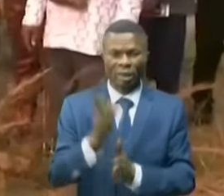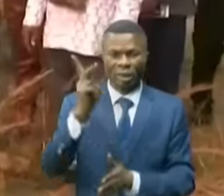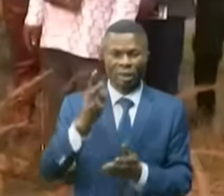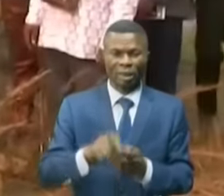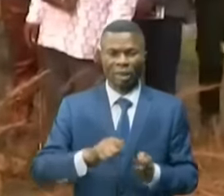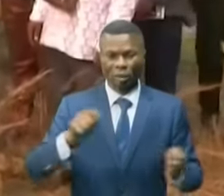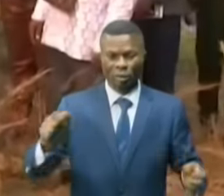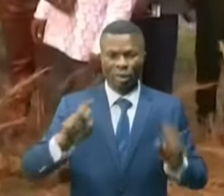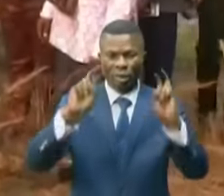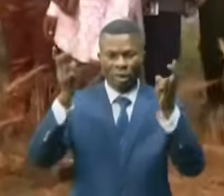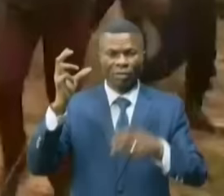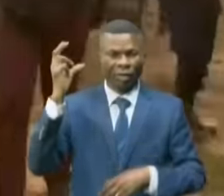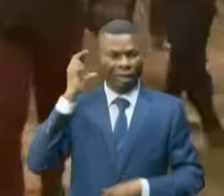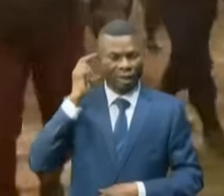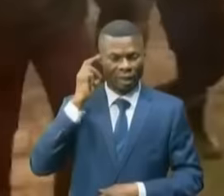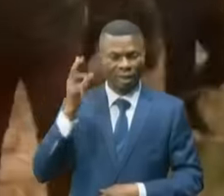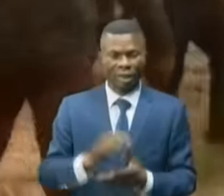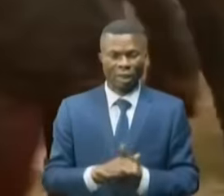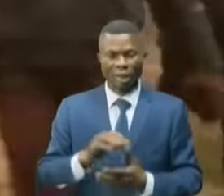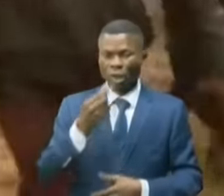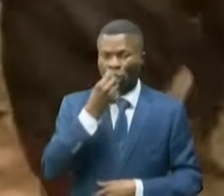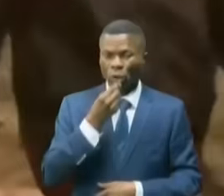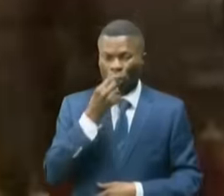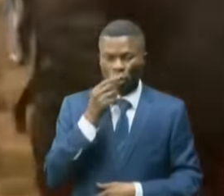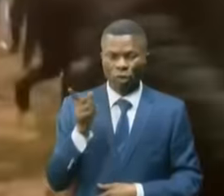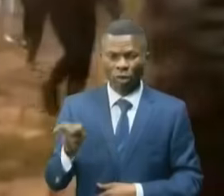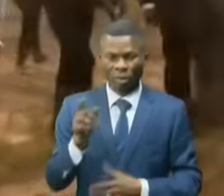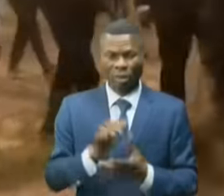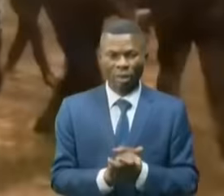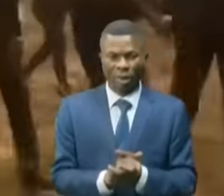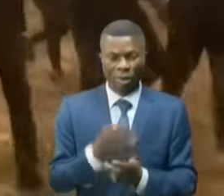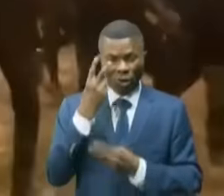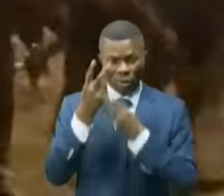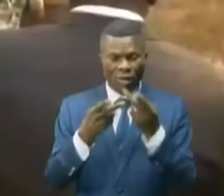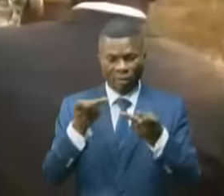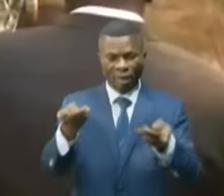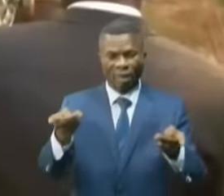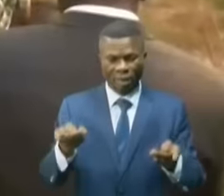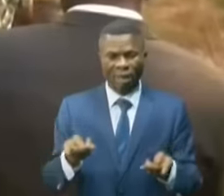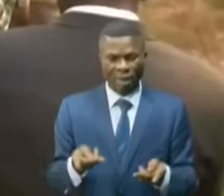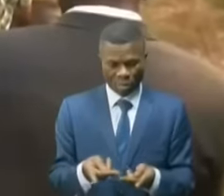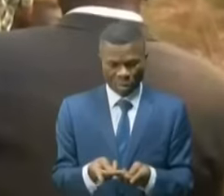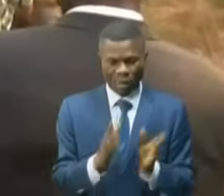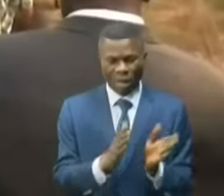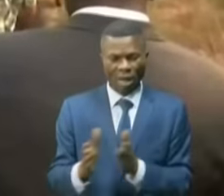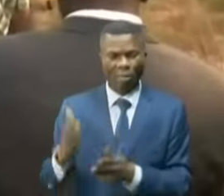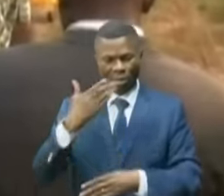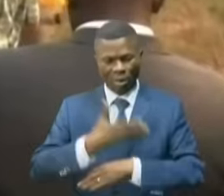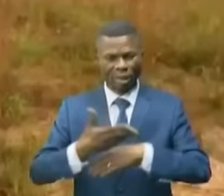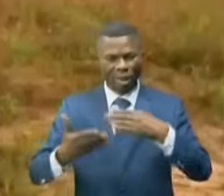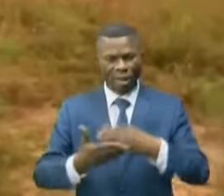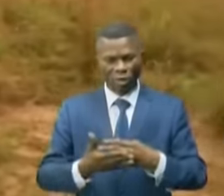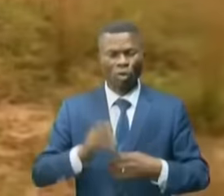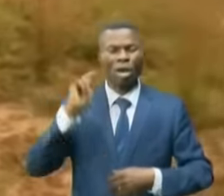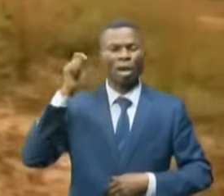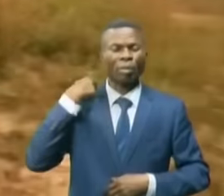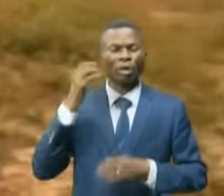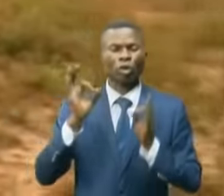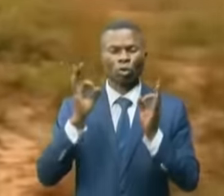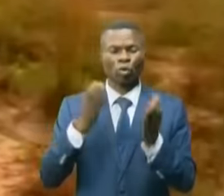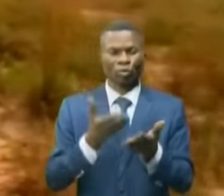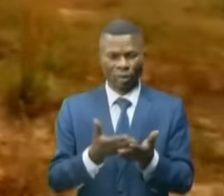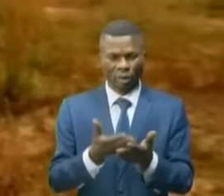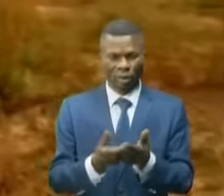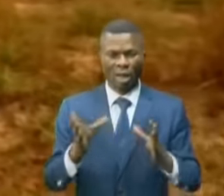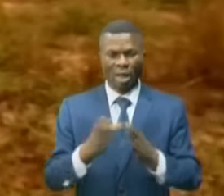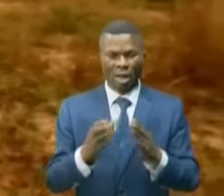ville de Kananga. Joseph Moïse Kamboulou-Nkonko a été inspecté l'espace devant servir à la construction d'une ferme pénitentiaire.